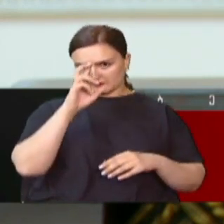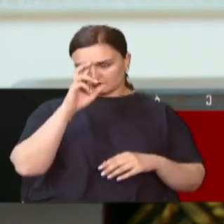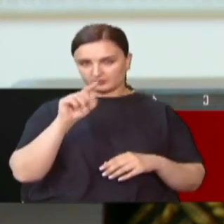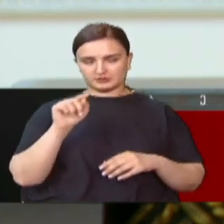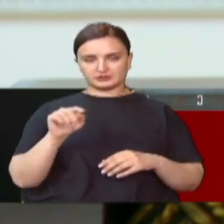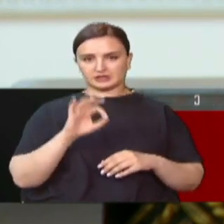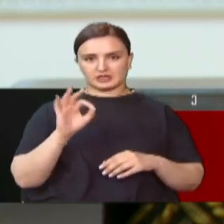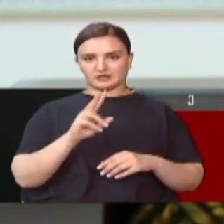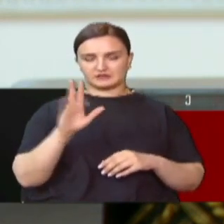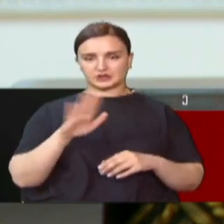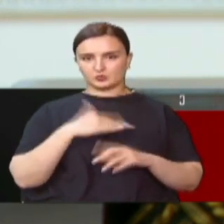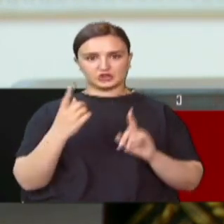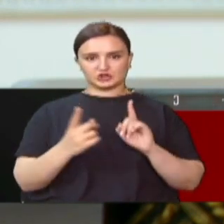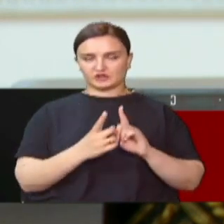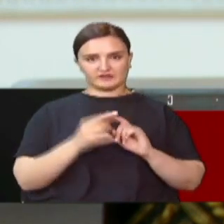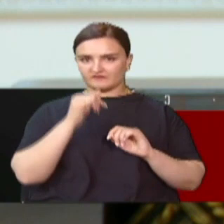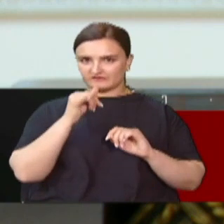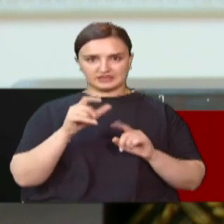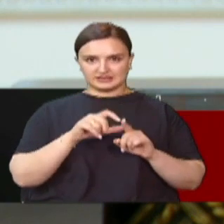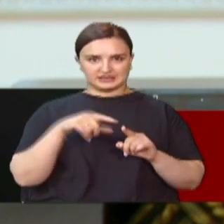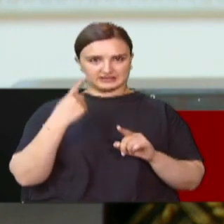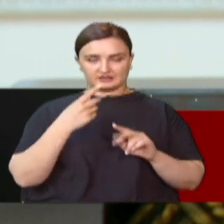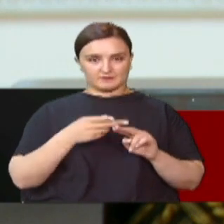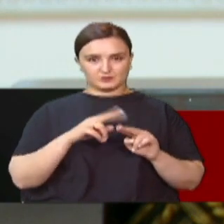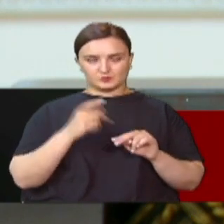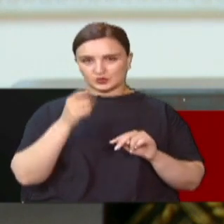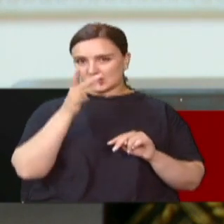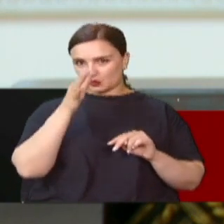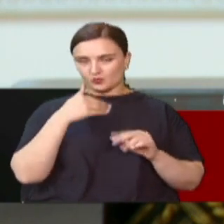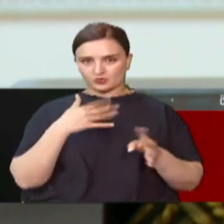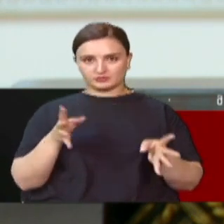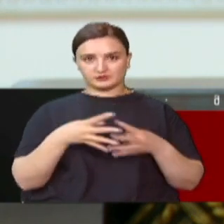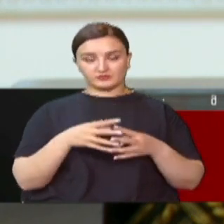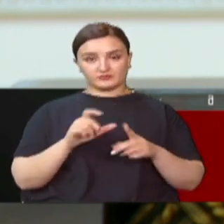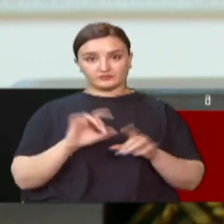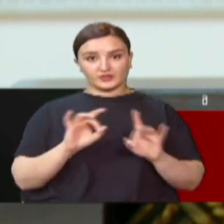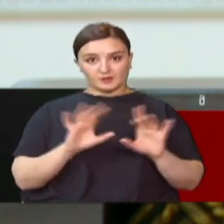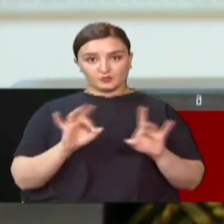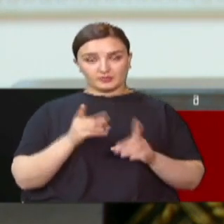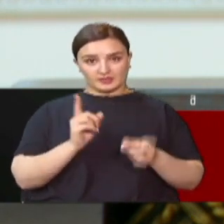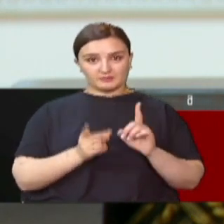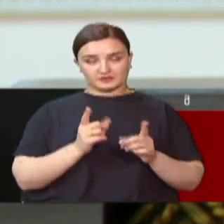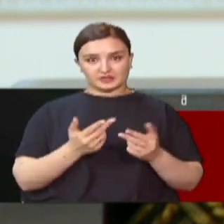ოცნებას და არავის არ უნდა მათთან შეხვედრა. ამიტომ ეს ცოტა იუმორის უნგრელია ნამდვილად, ეს